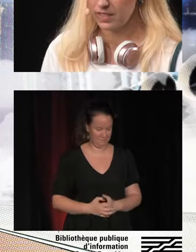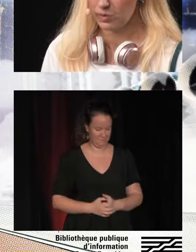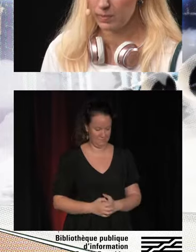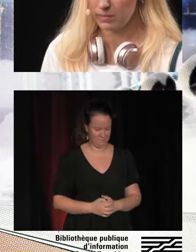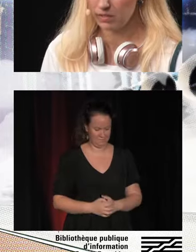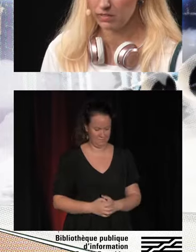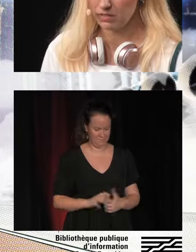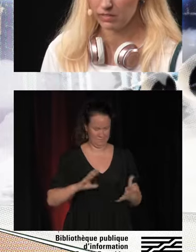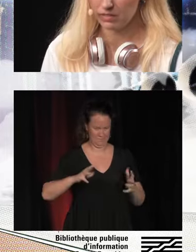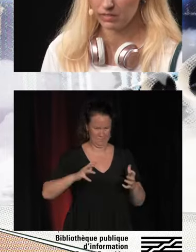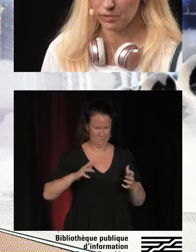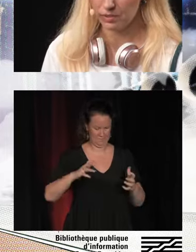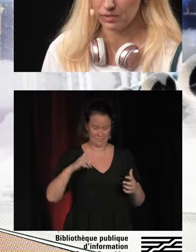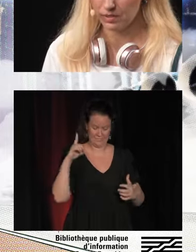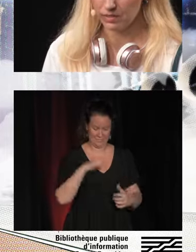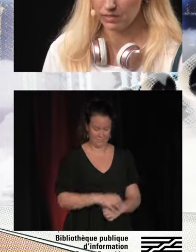Ça lag complètement.